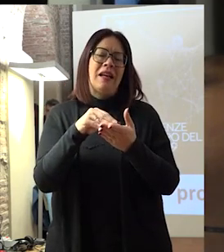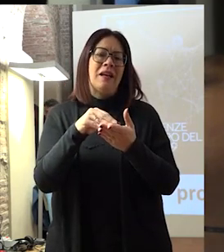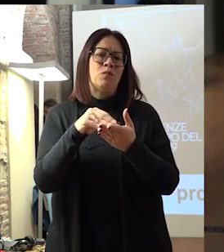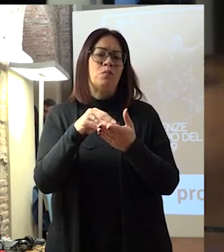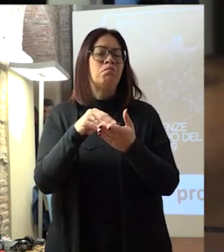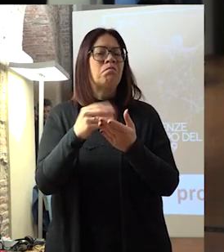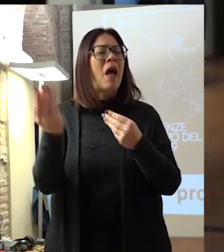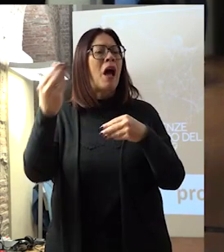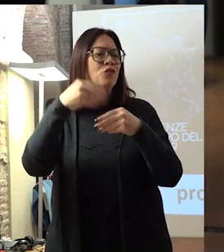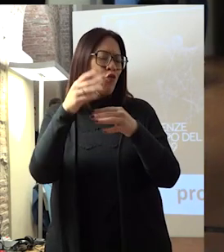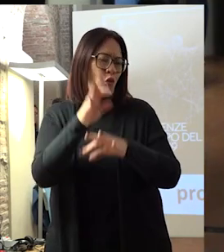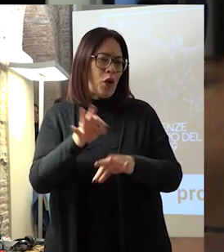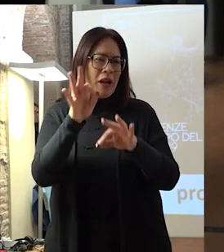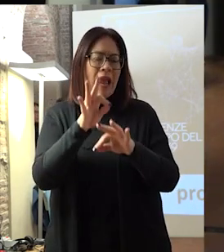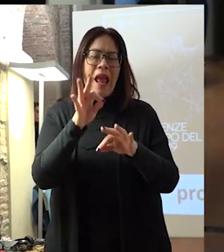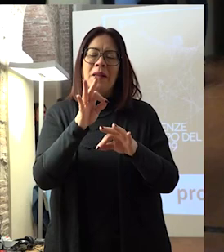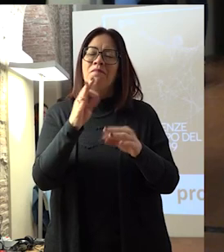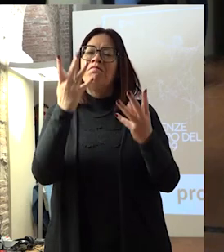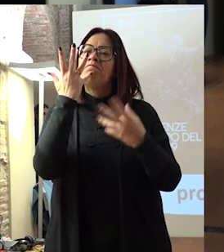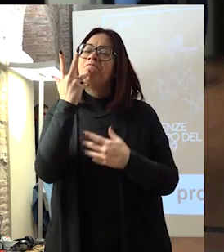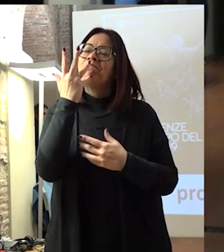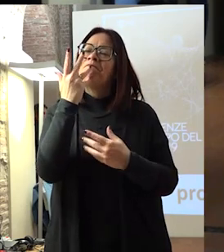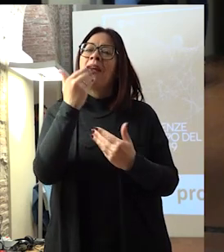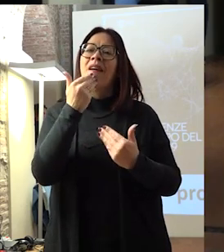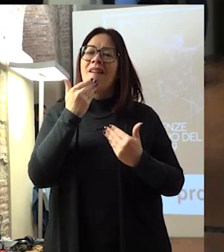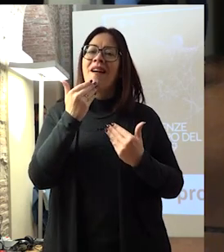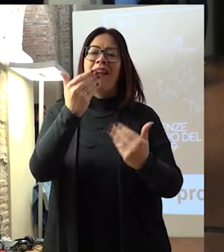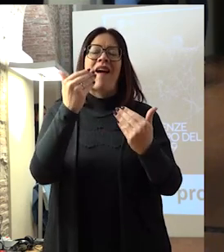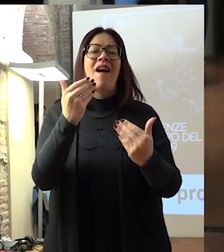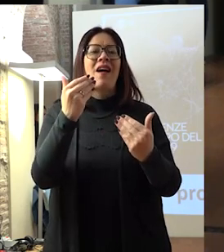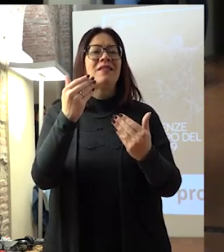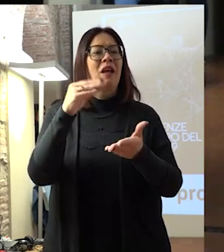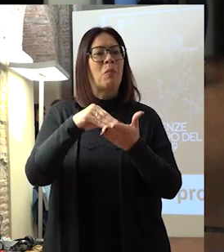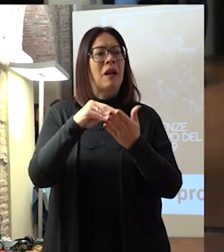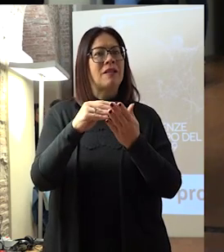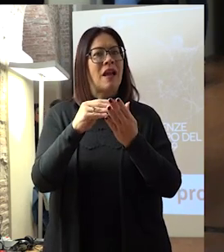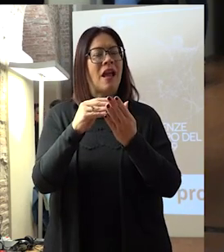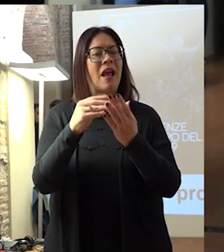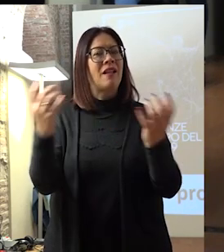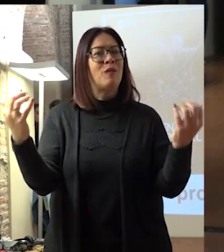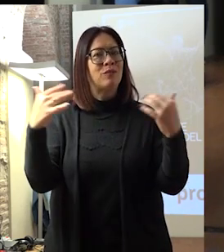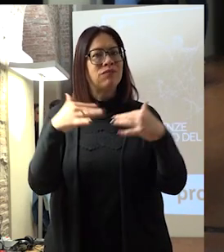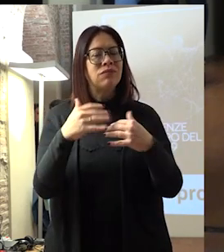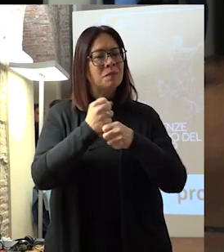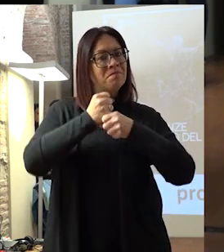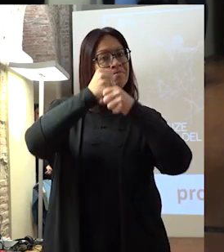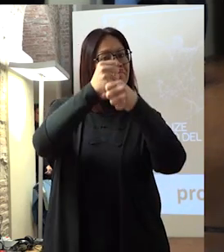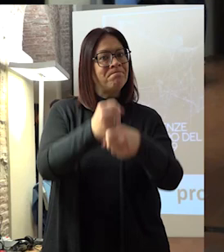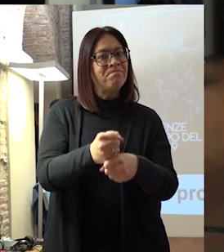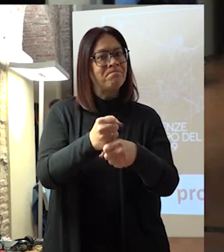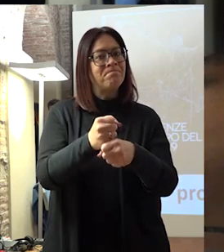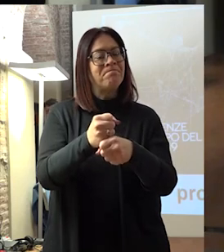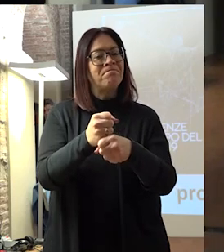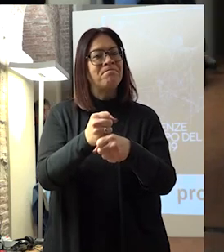non aggiungo altro se non ringraziarvi molto per essere qui e dando la parola